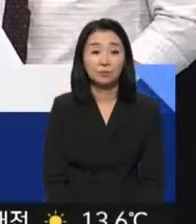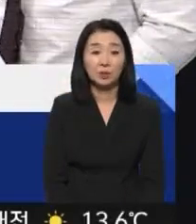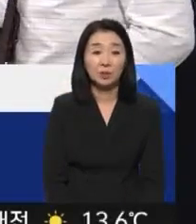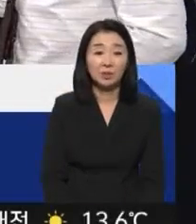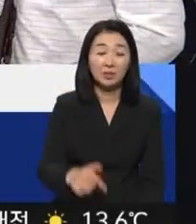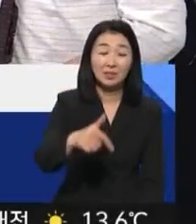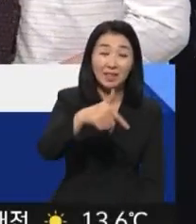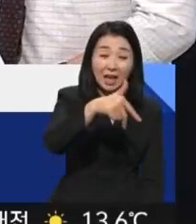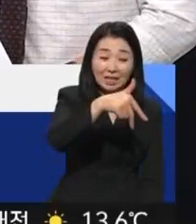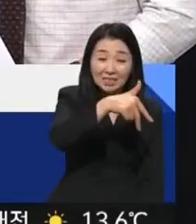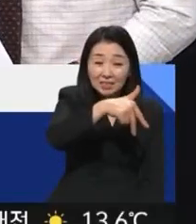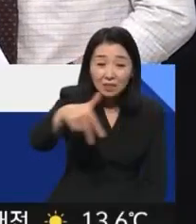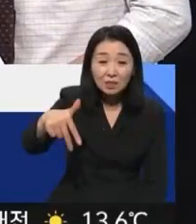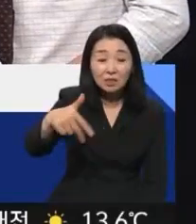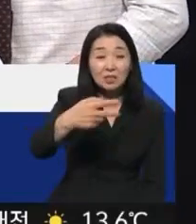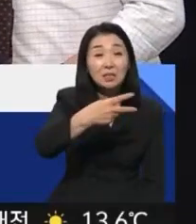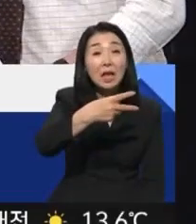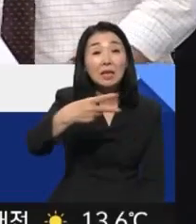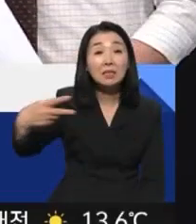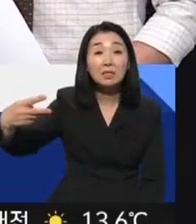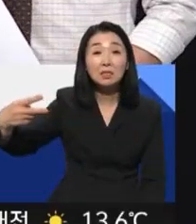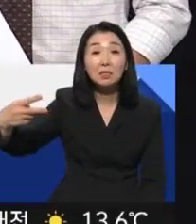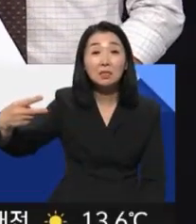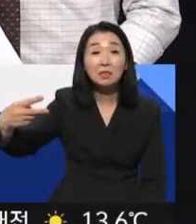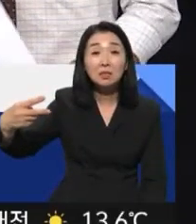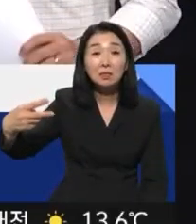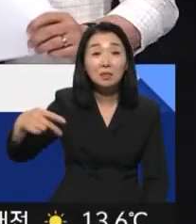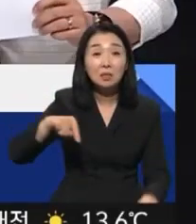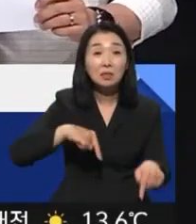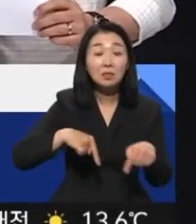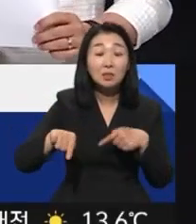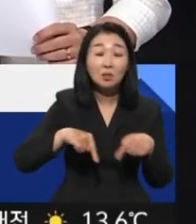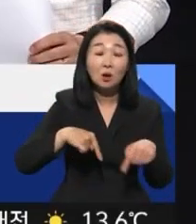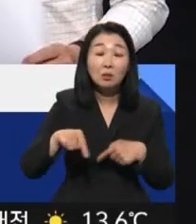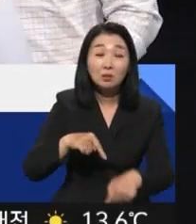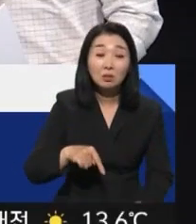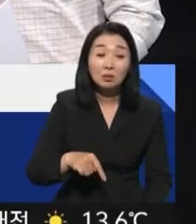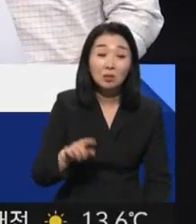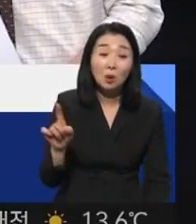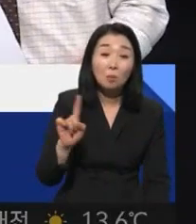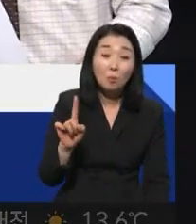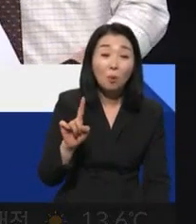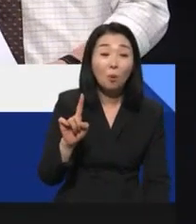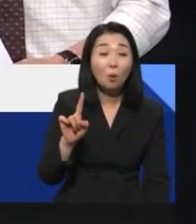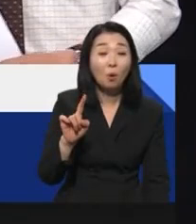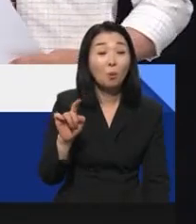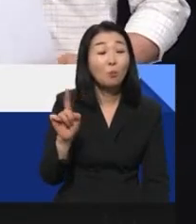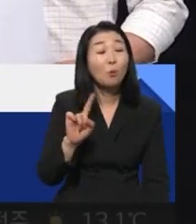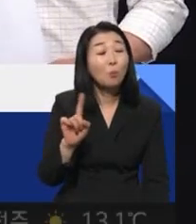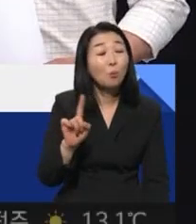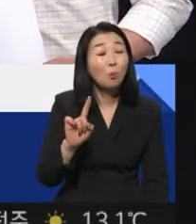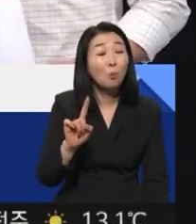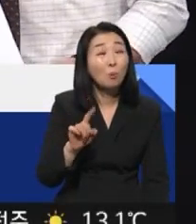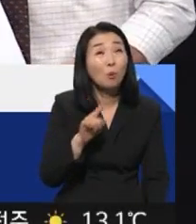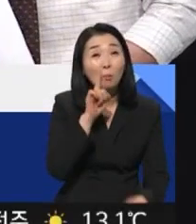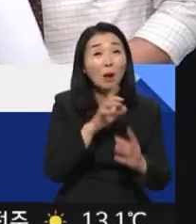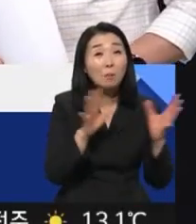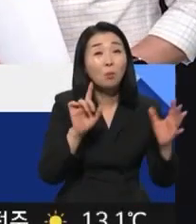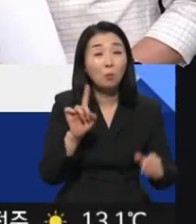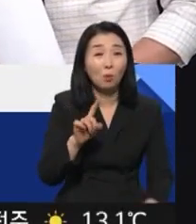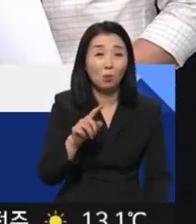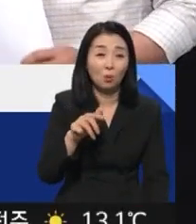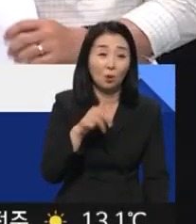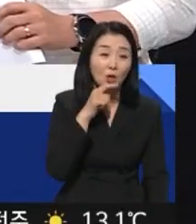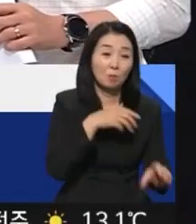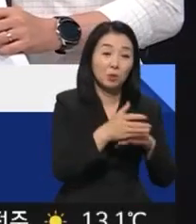쌍디귿이냐 쌍지으시냐 정치권의 때아인 인국의 음화 논란까지 불러일으켰었죠. 민주당 최강욱